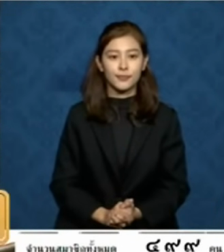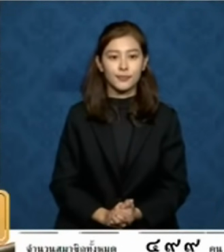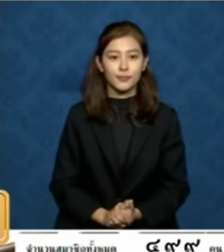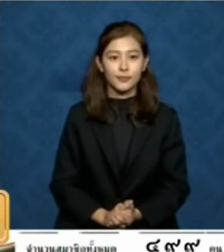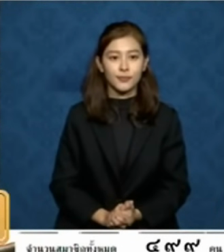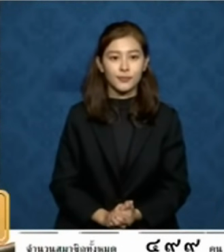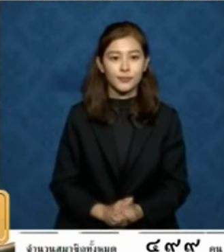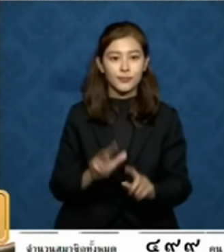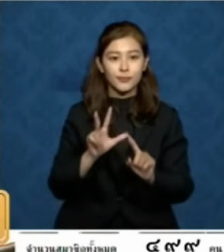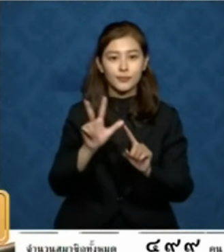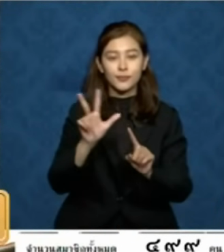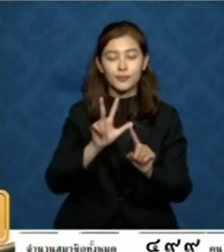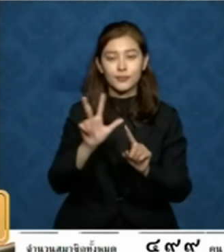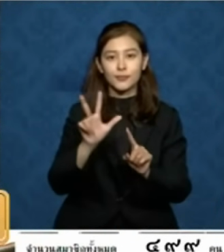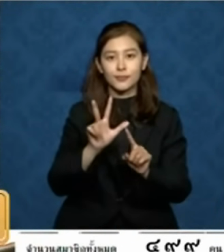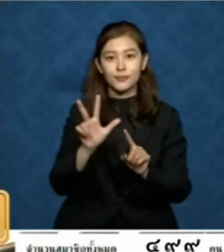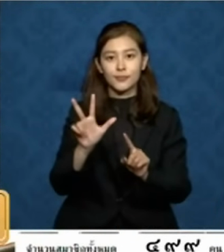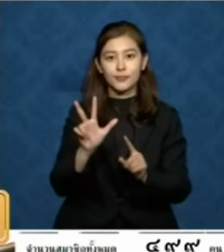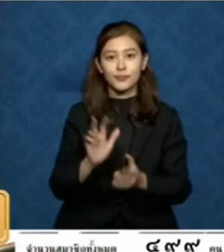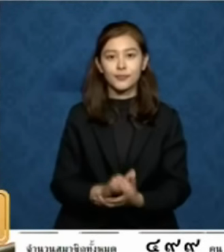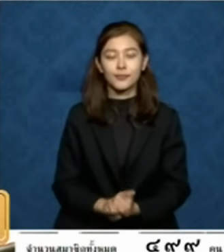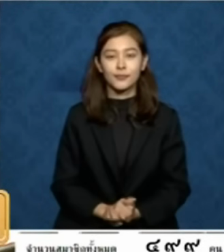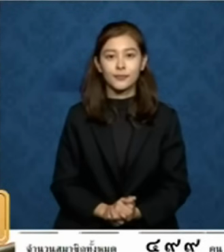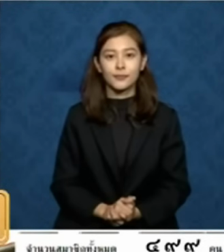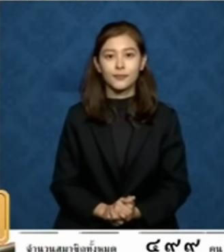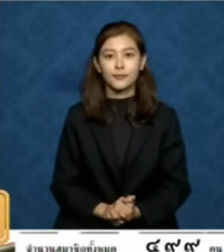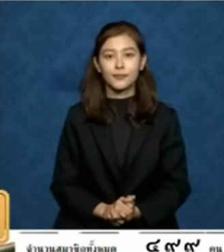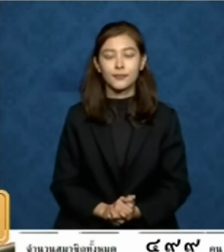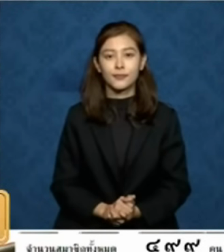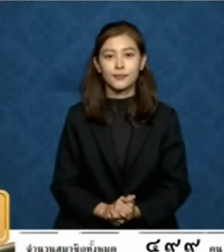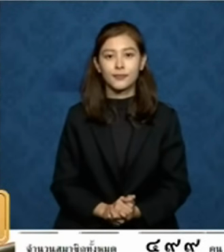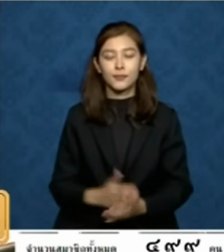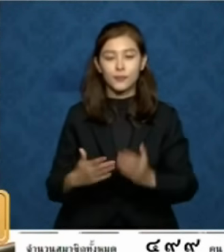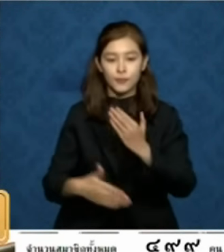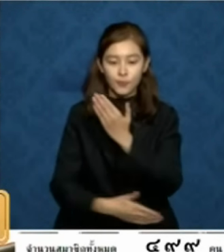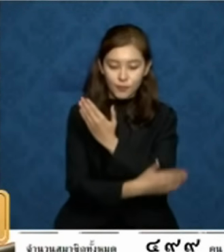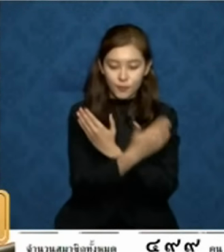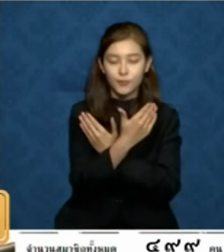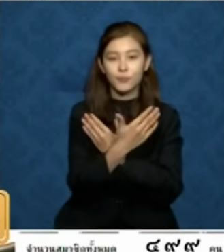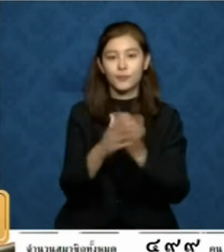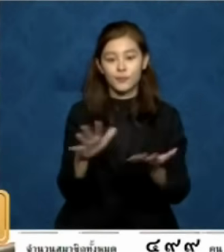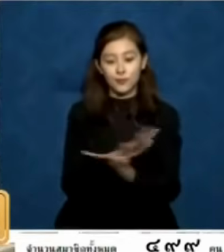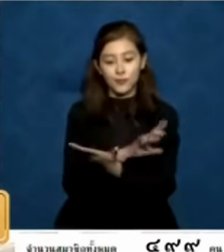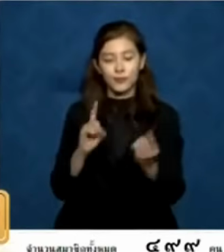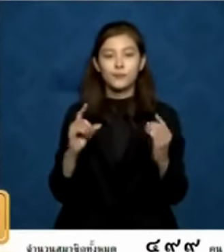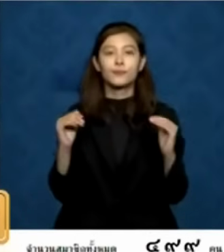ข้อ 3. การสนับสนุนการสร้างโอกาสและความเสมอภาคทางสังคม